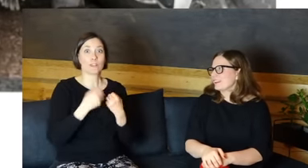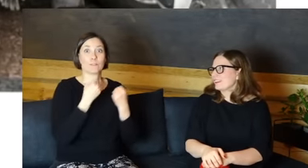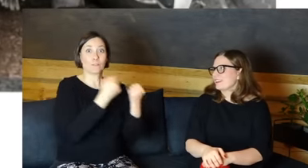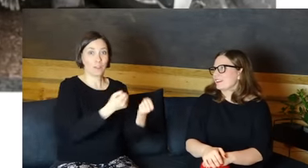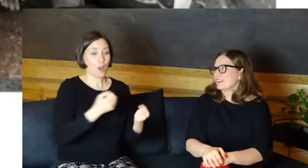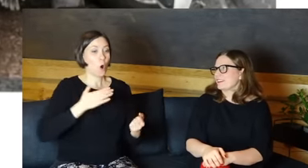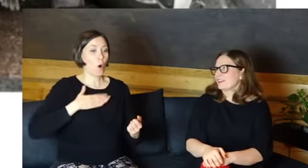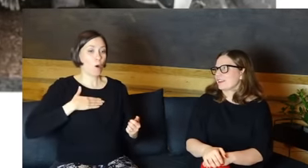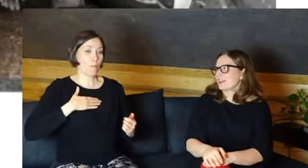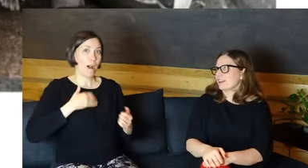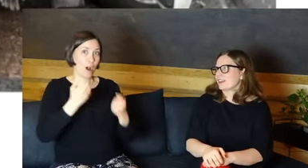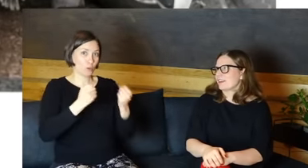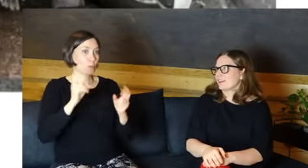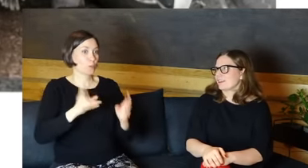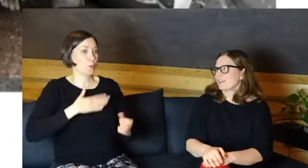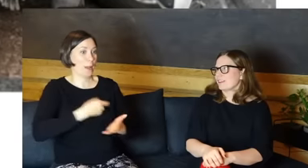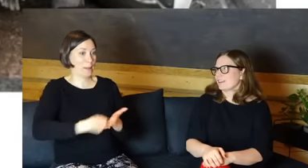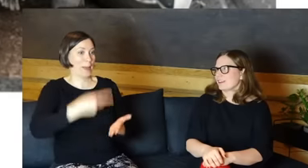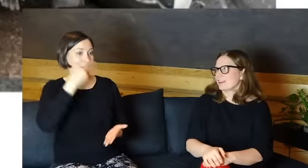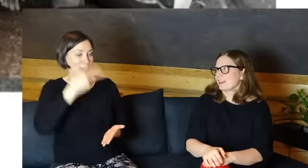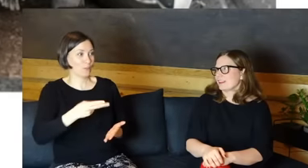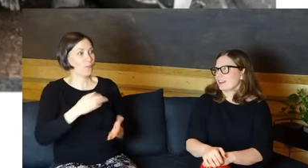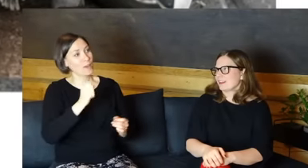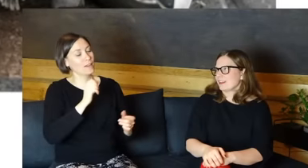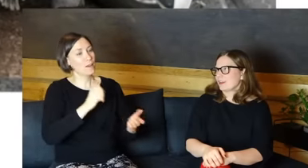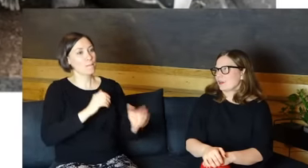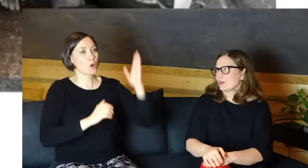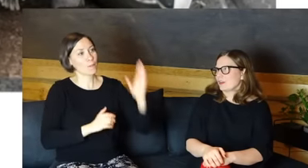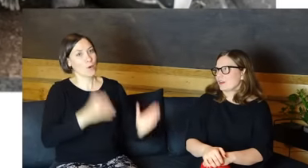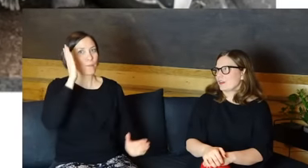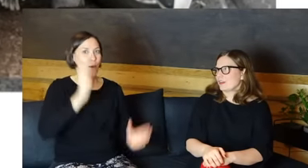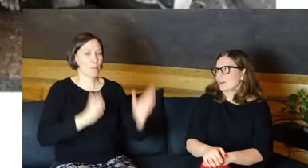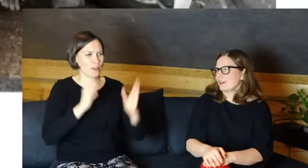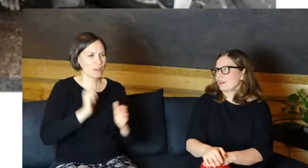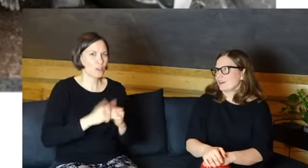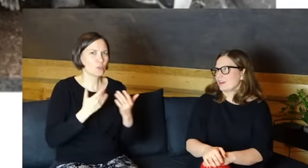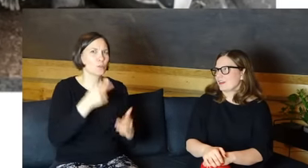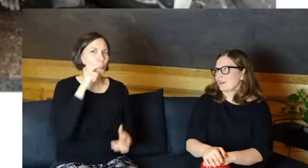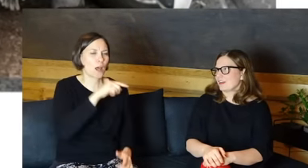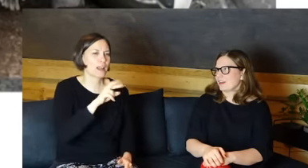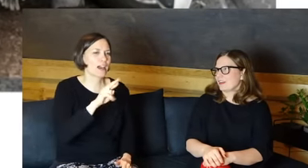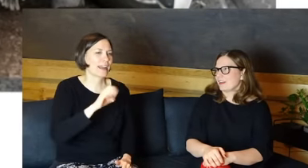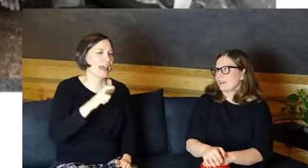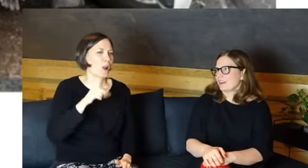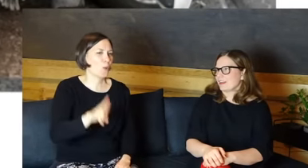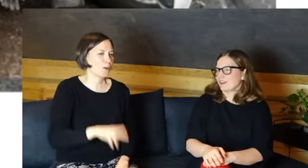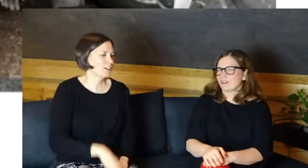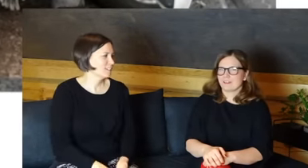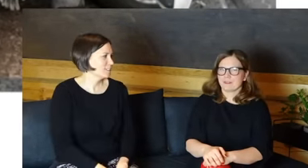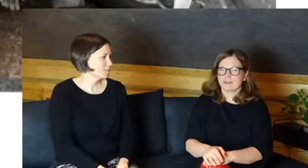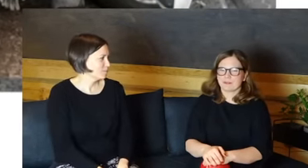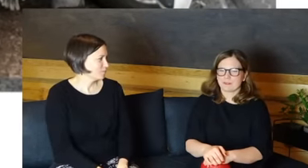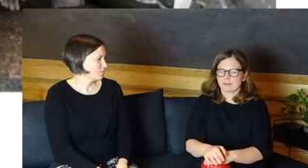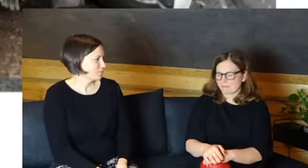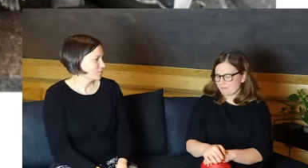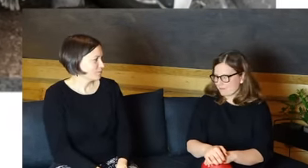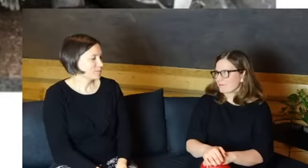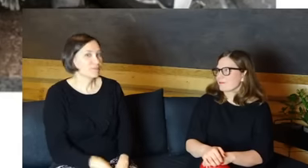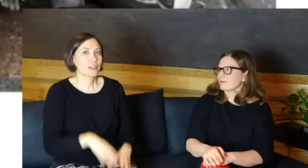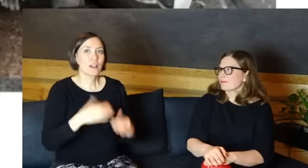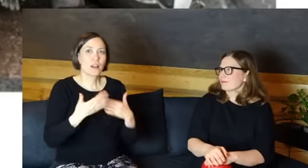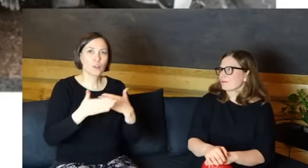autossa. Kyllä. Nyt se on puranen rellu, en tiedä mikä se on seuraavana vuonna. Ja viimeinen. 19. Kuinka monta